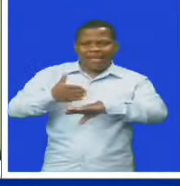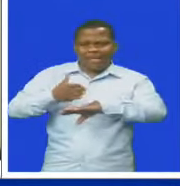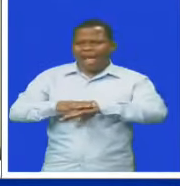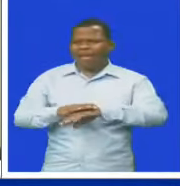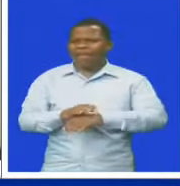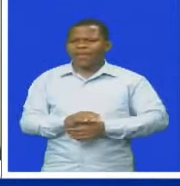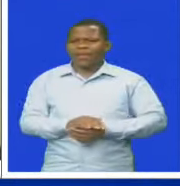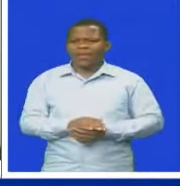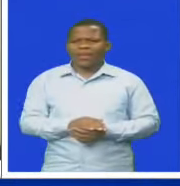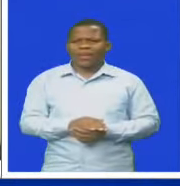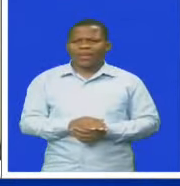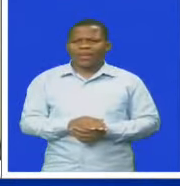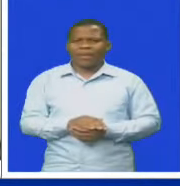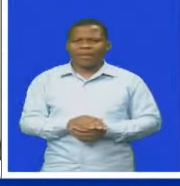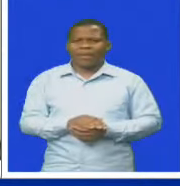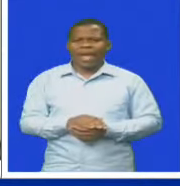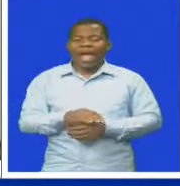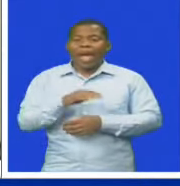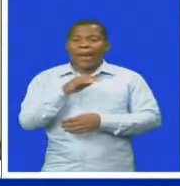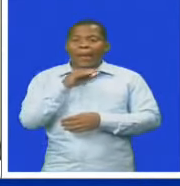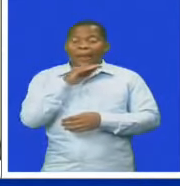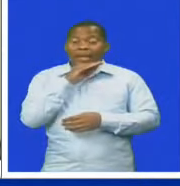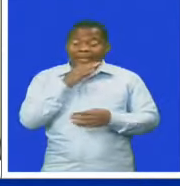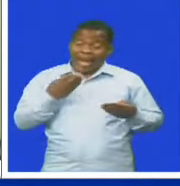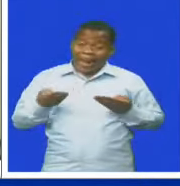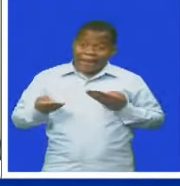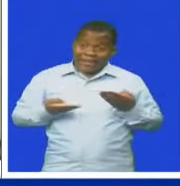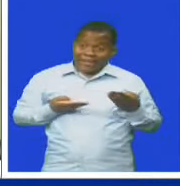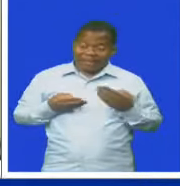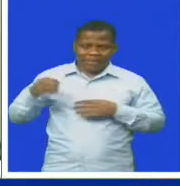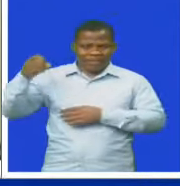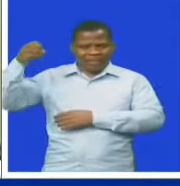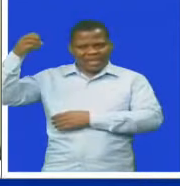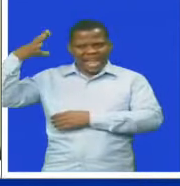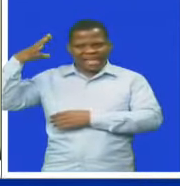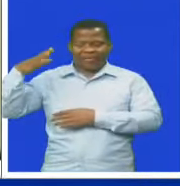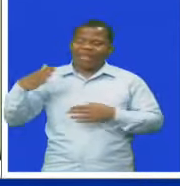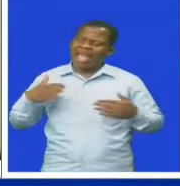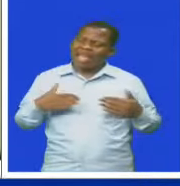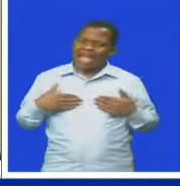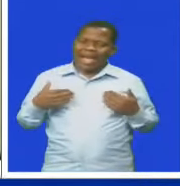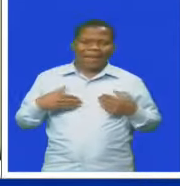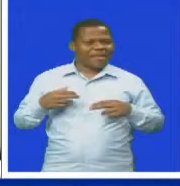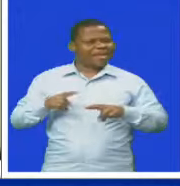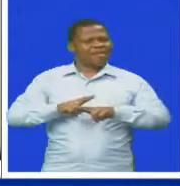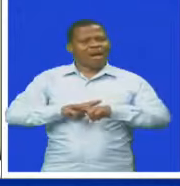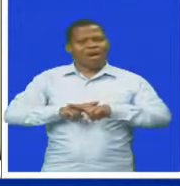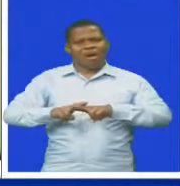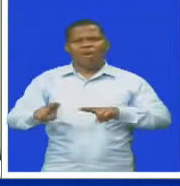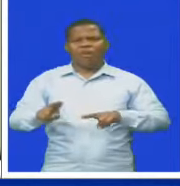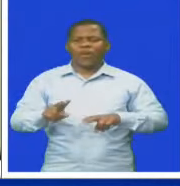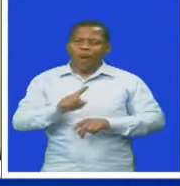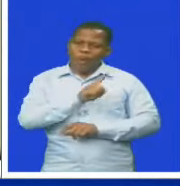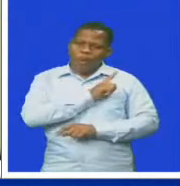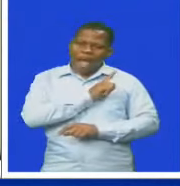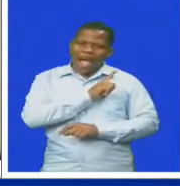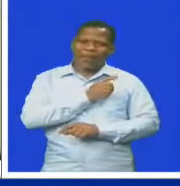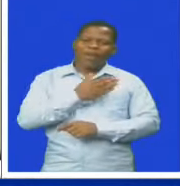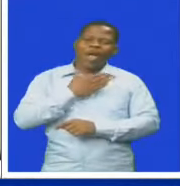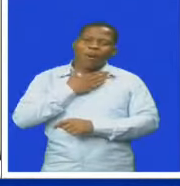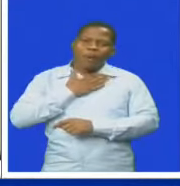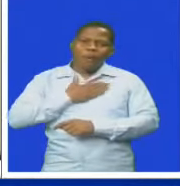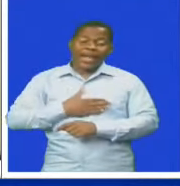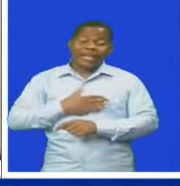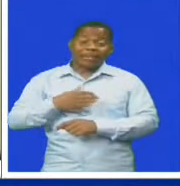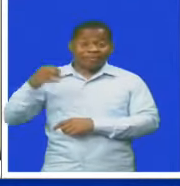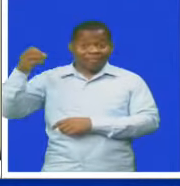njengenkampani yamagezi kuyinhloso yethu emgomeni wokusebenza kwethu ukuthi igezi yasebenziseke ngendlela leletha